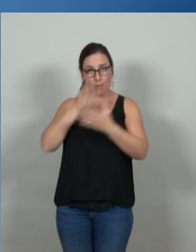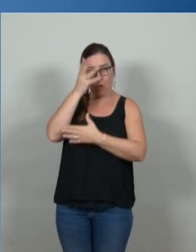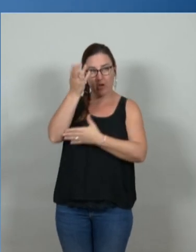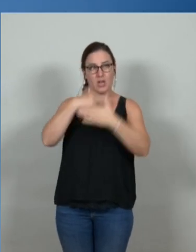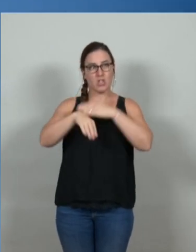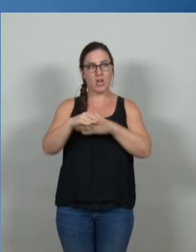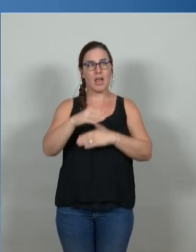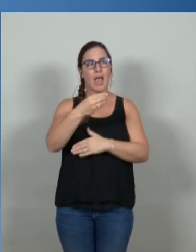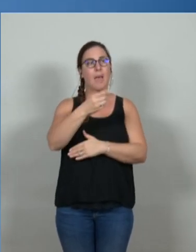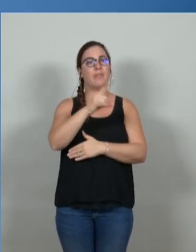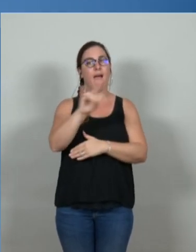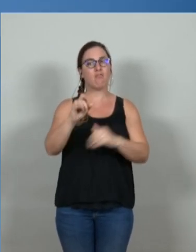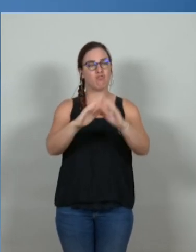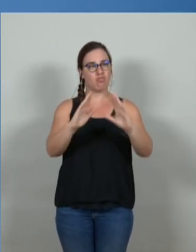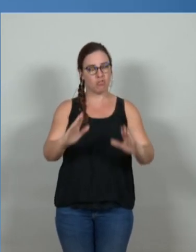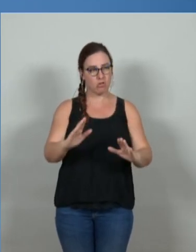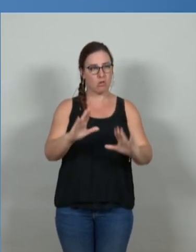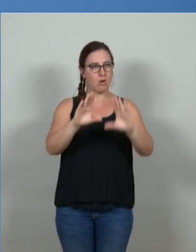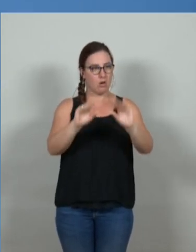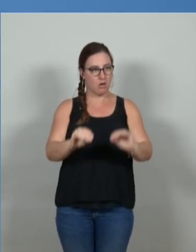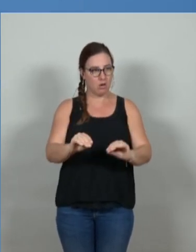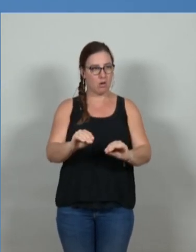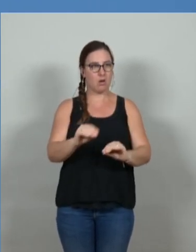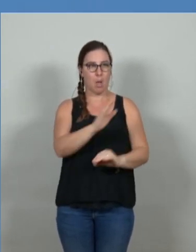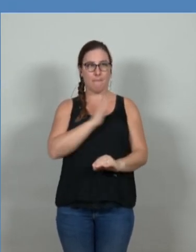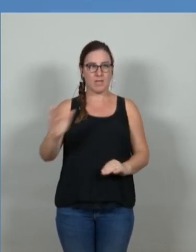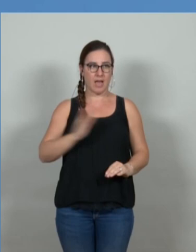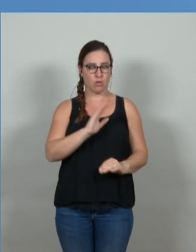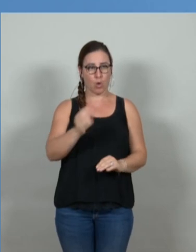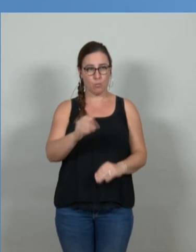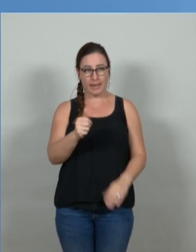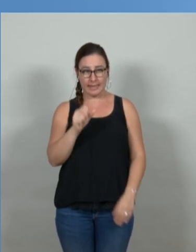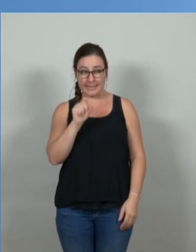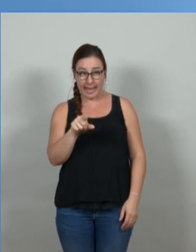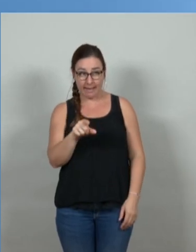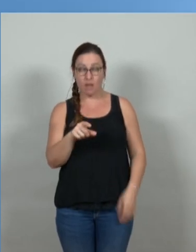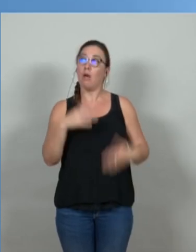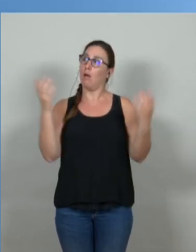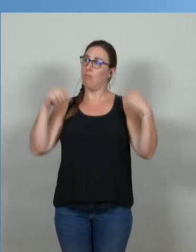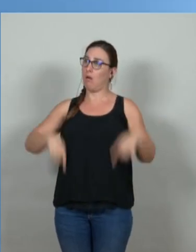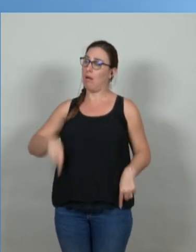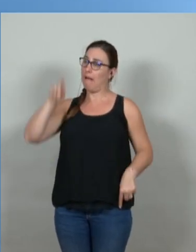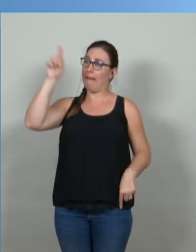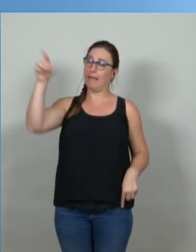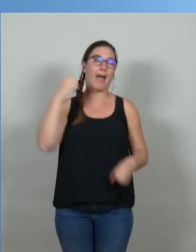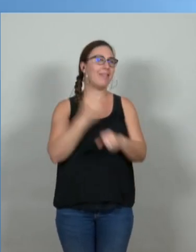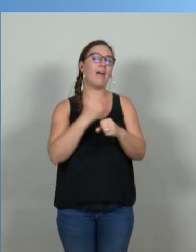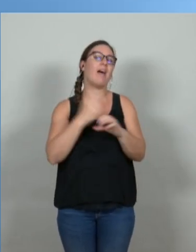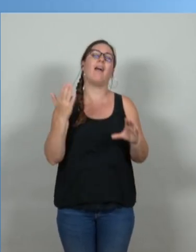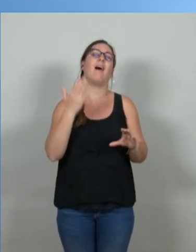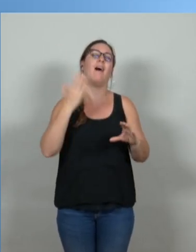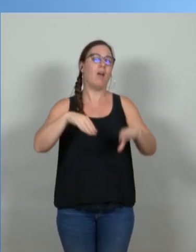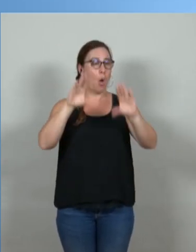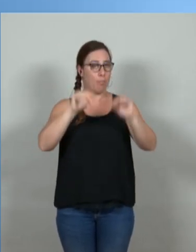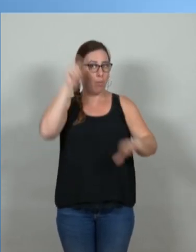maisons des habitants pour les médiateurs numériques et bah l'état fait tellement bien les choses c'est des postes qui sont